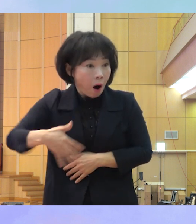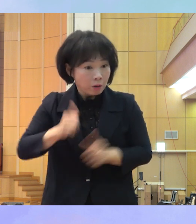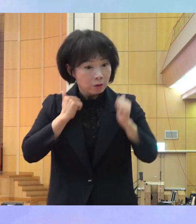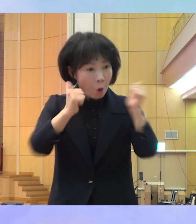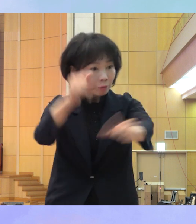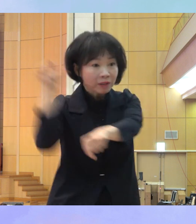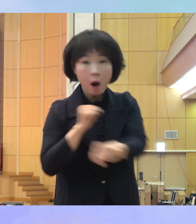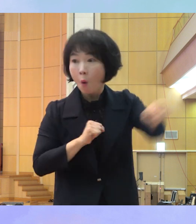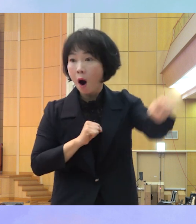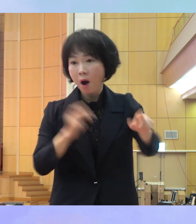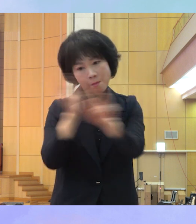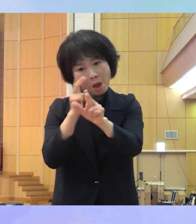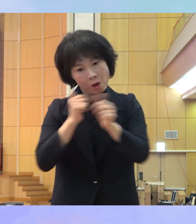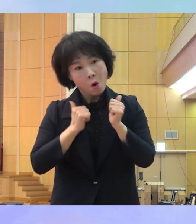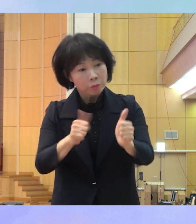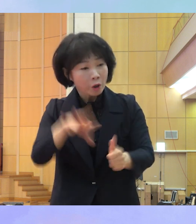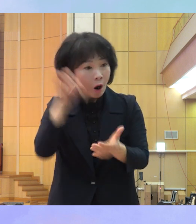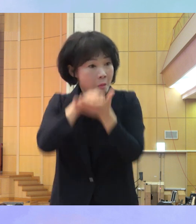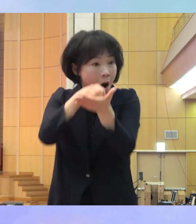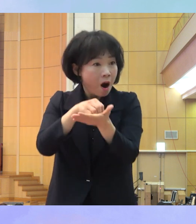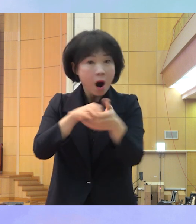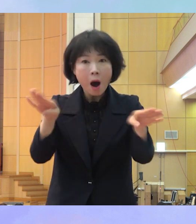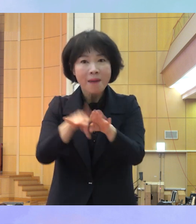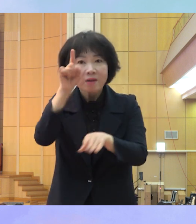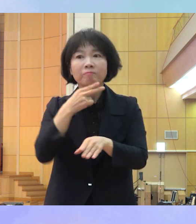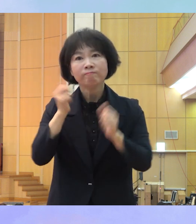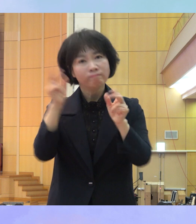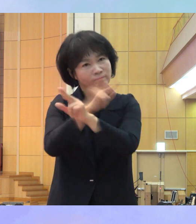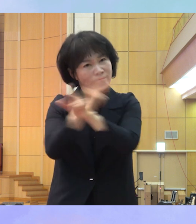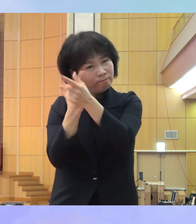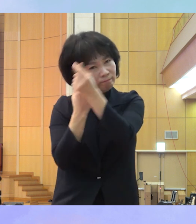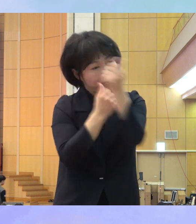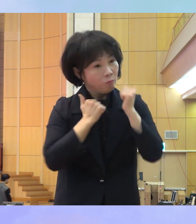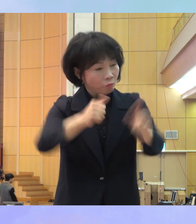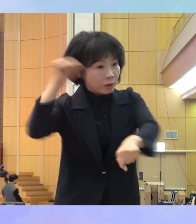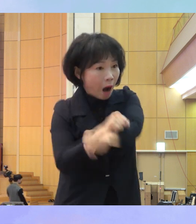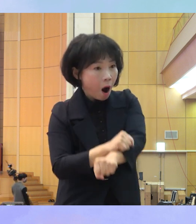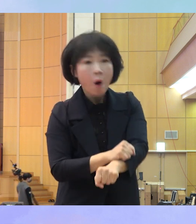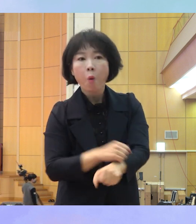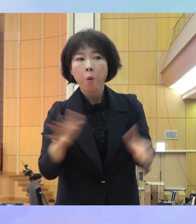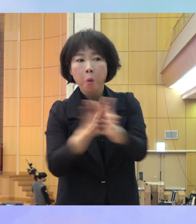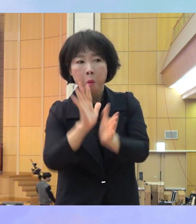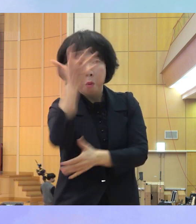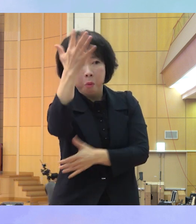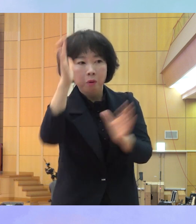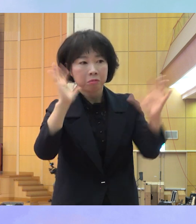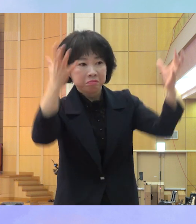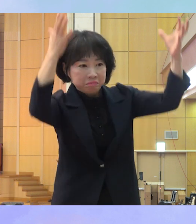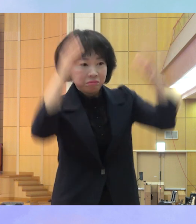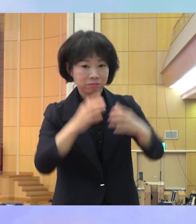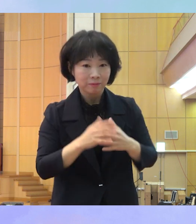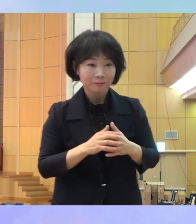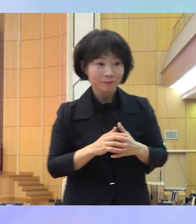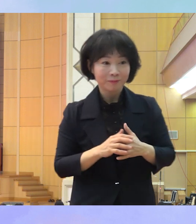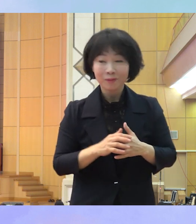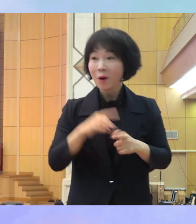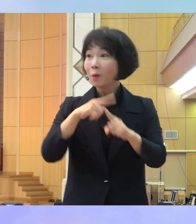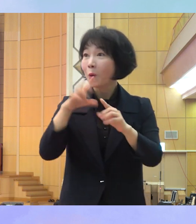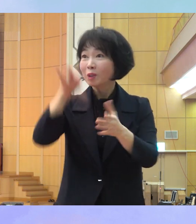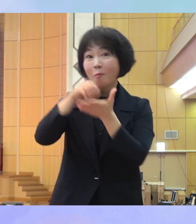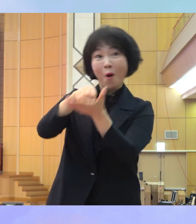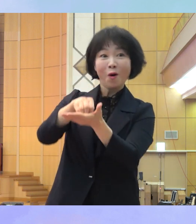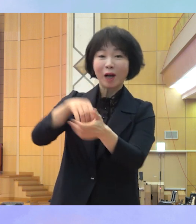물어봤습니다. 이게 처음 나오시는데 매주마다 교회 잘 나오시네요. 그랬더니 교회 오니까 떡도